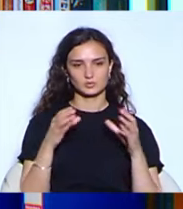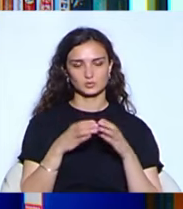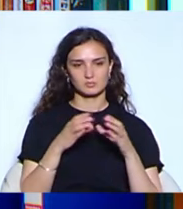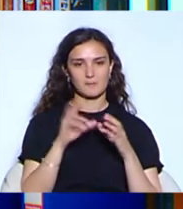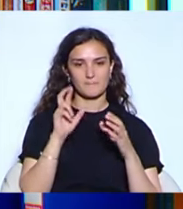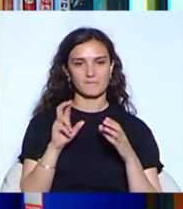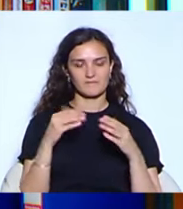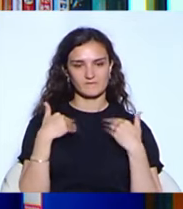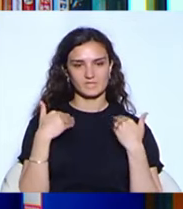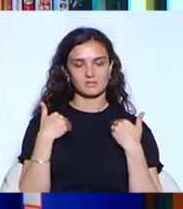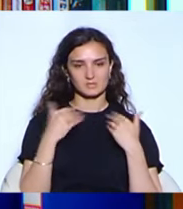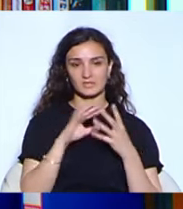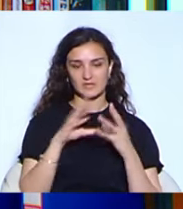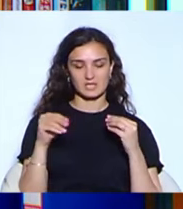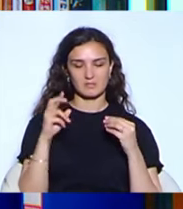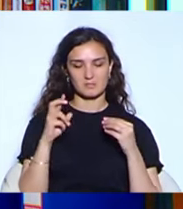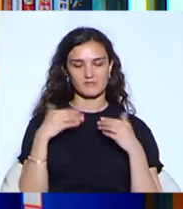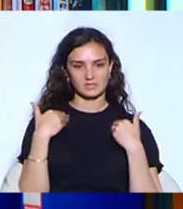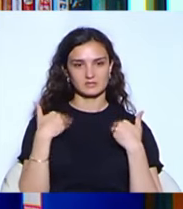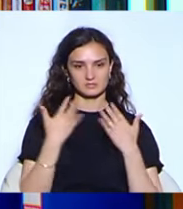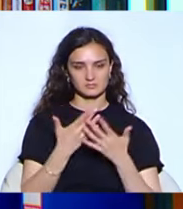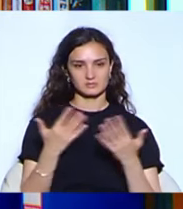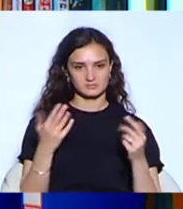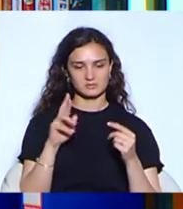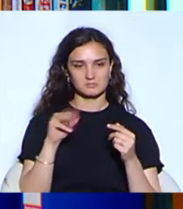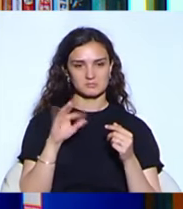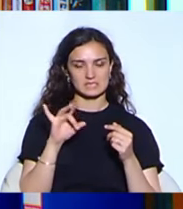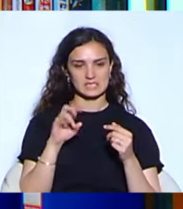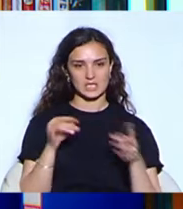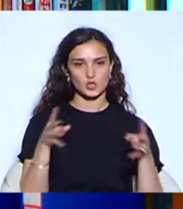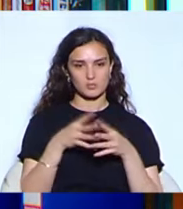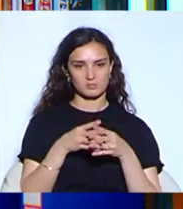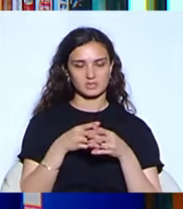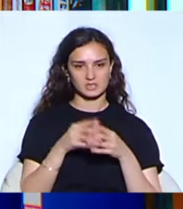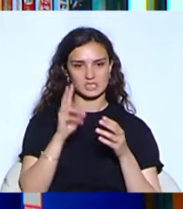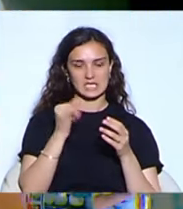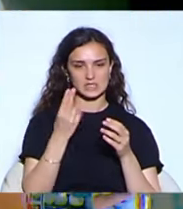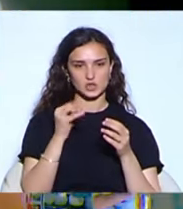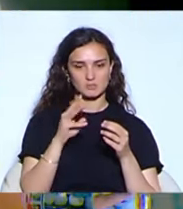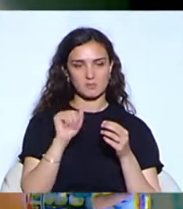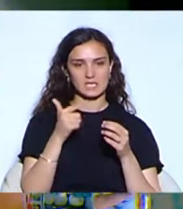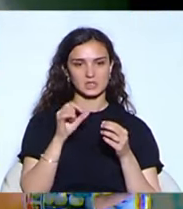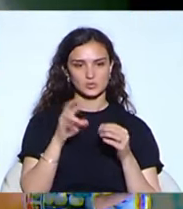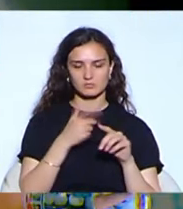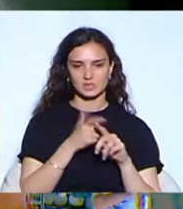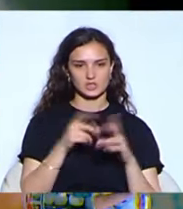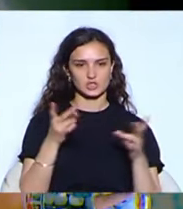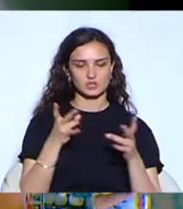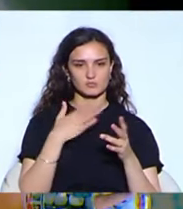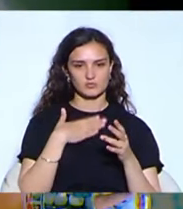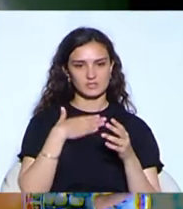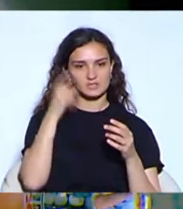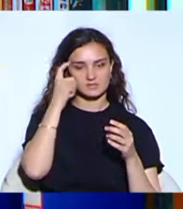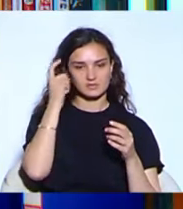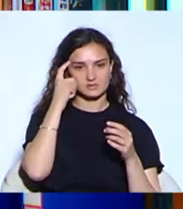B ვიტამინის, უბრალოდ ყველა ტიპის B ვიტამინის და რთავარია მინერალებთან კომბინაციაში, კალციუმთან და მაგნიუმთან, რომელიც ძალიან ჭირდება ჩვენს